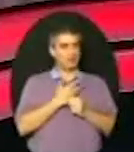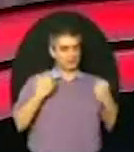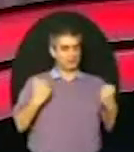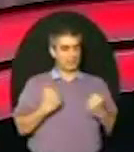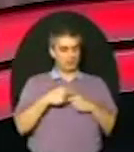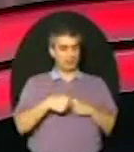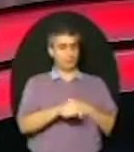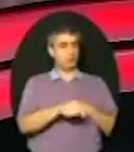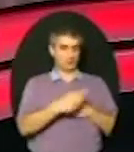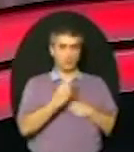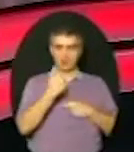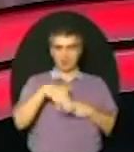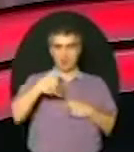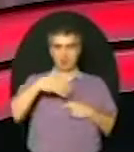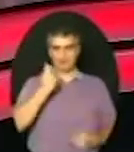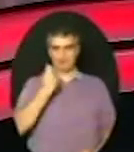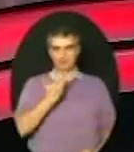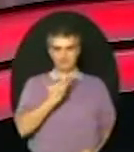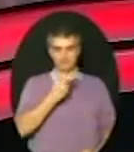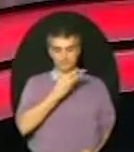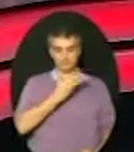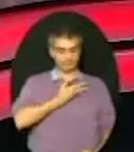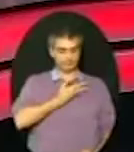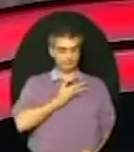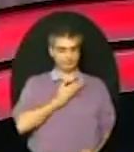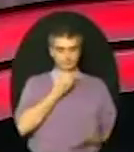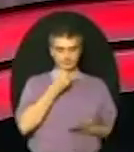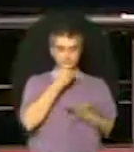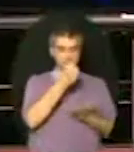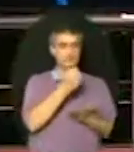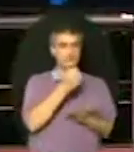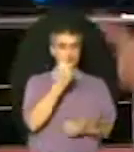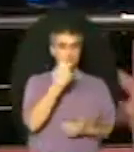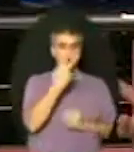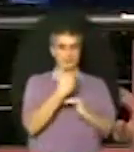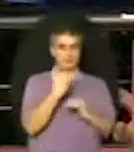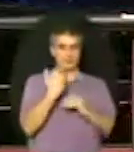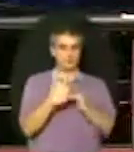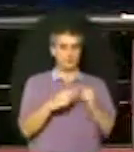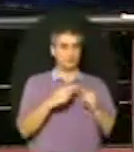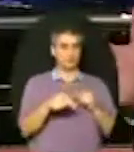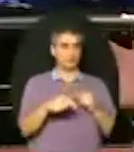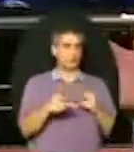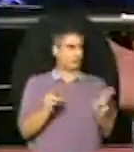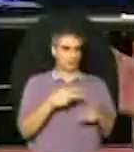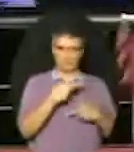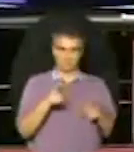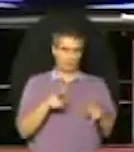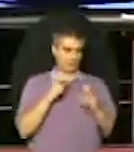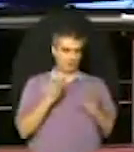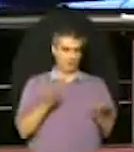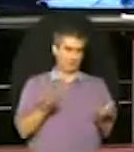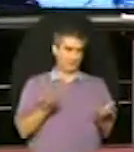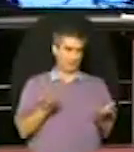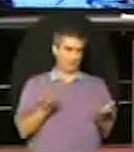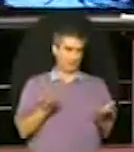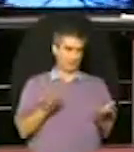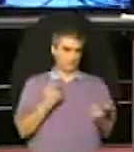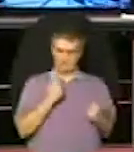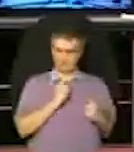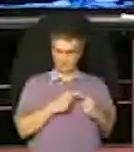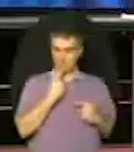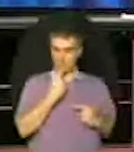השנה, שזה עולה הרבה מאוד כסף. את מקבלת את התקציב שלך שבועיים לפני סוף השנה, את לא יכולה לנצל אותו. עכשיו, את